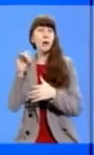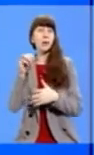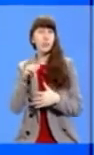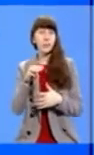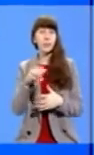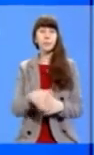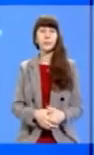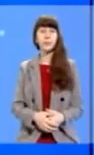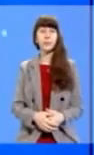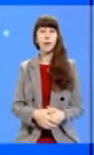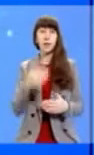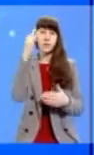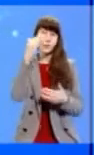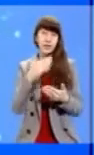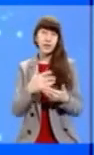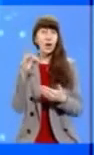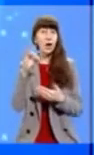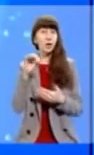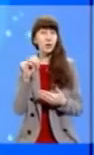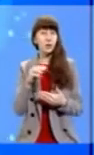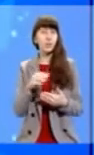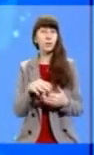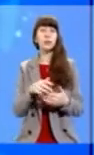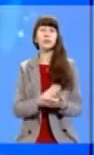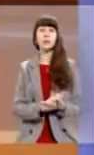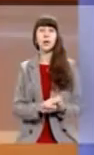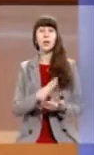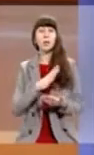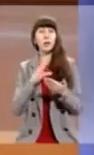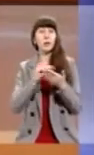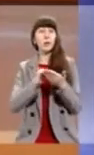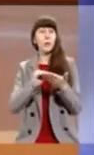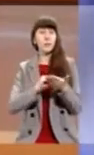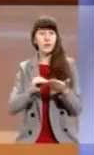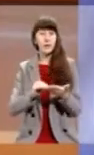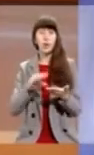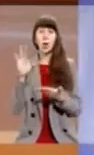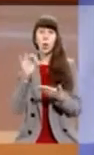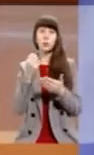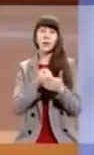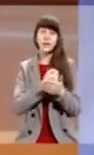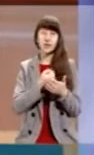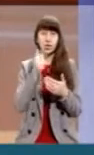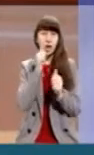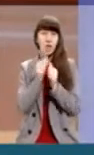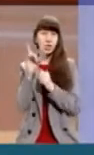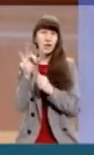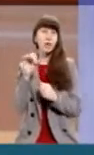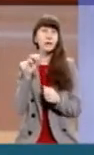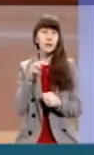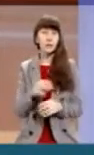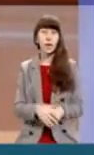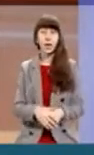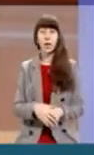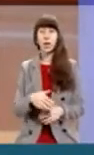Әкімдер тізімімен тиесілі талдамаларын топ-пресс ақпараттық порталы жариялады. Мұхамбетов облыста өнеркәсіп өндірісі көлемін